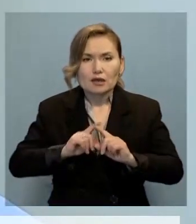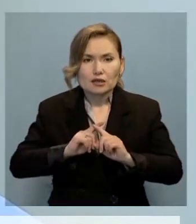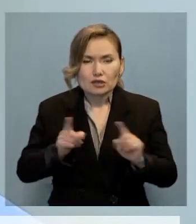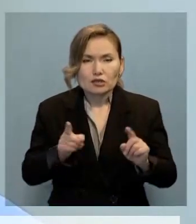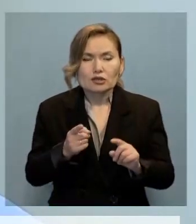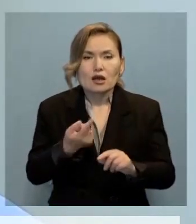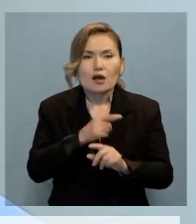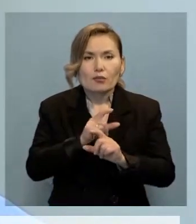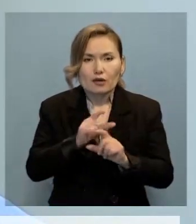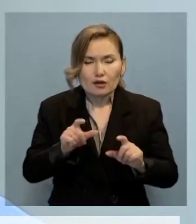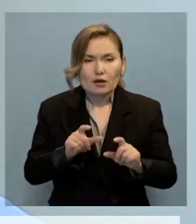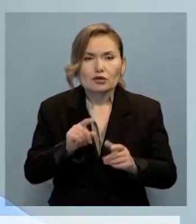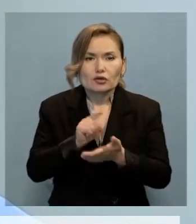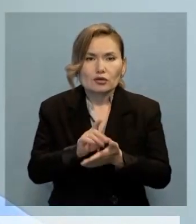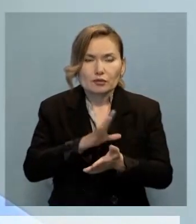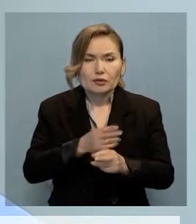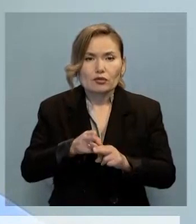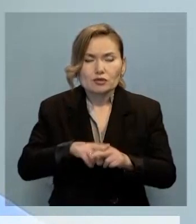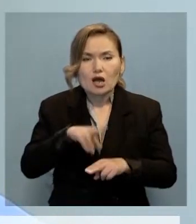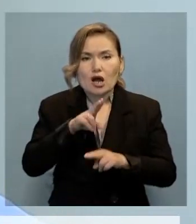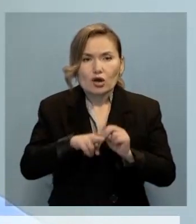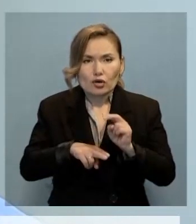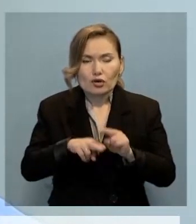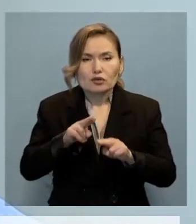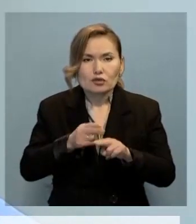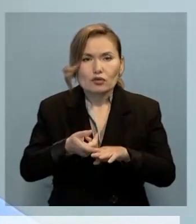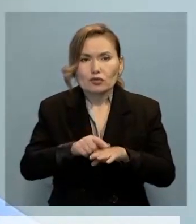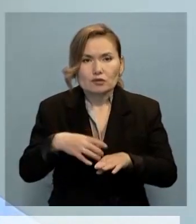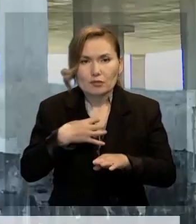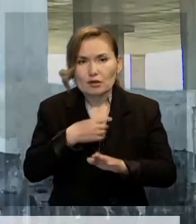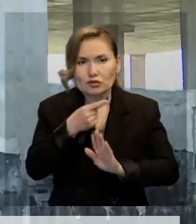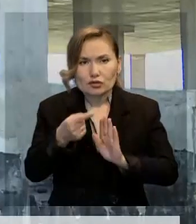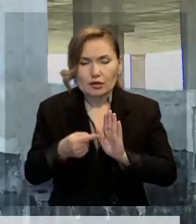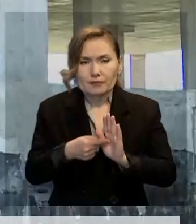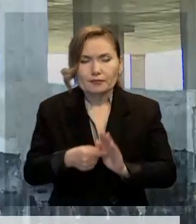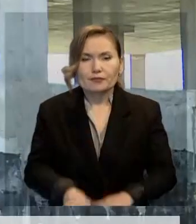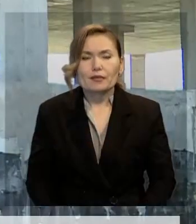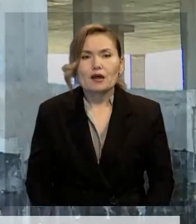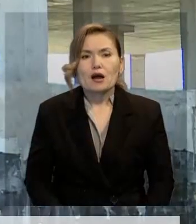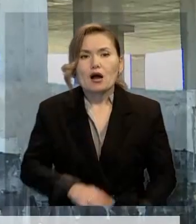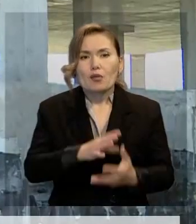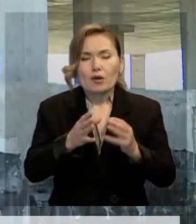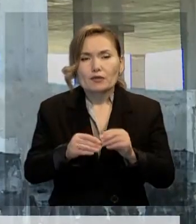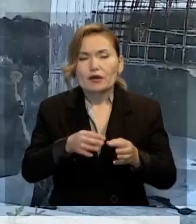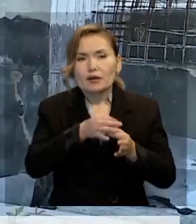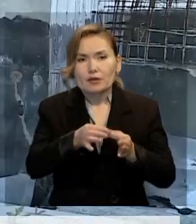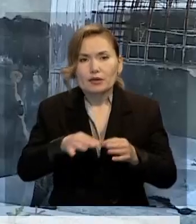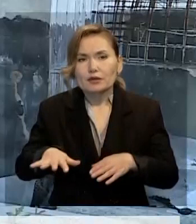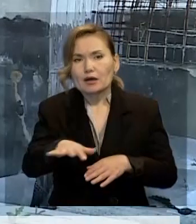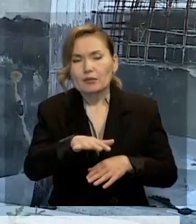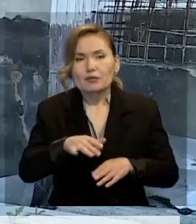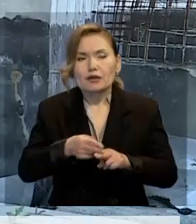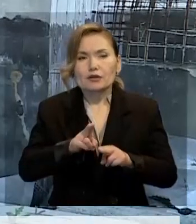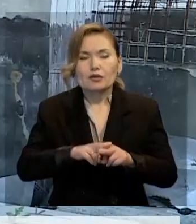Аурухананың салынуы бізге қазіргі кезде маңызды сұрақтардың бірі болып тұр. Айтеке би мен Мұғалжар, Қарғалы, Ырғыз